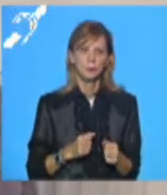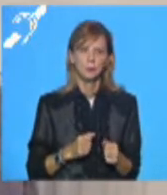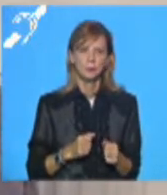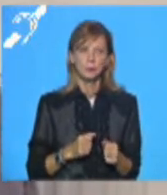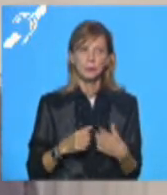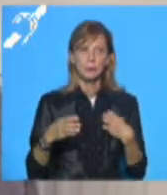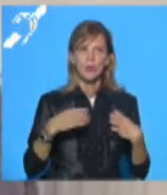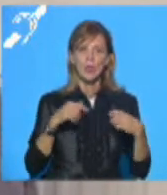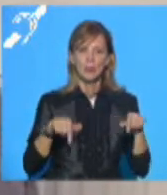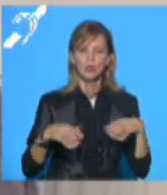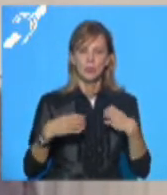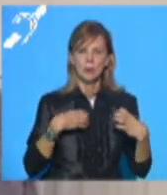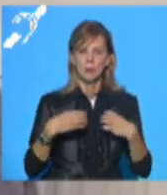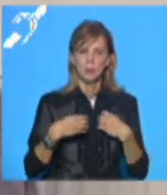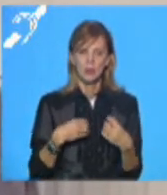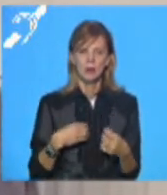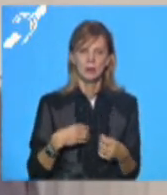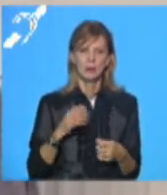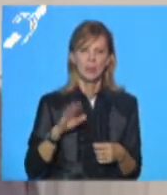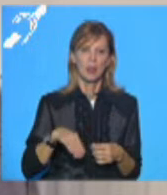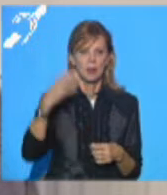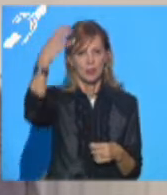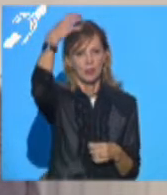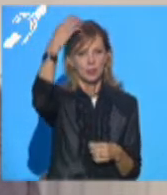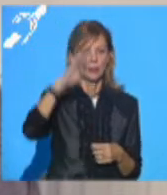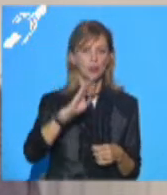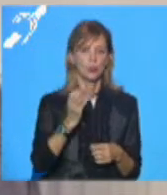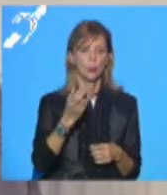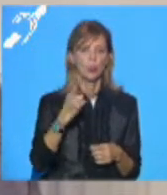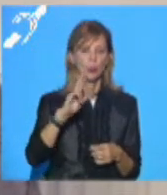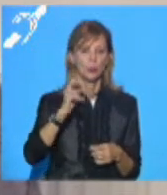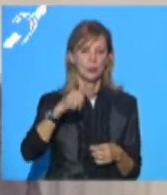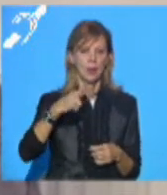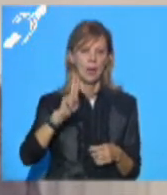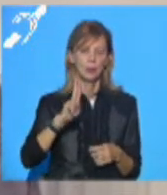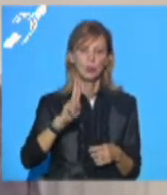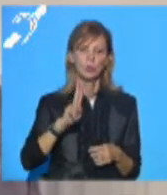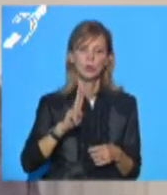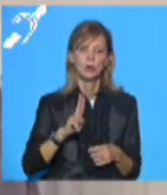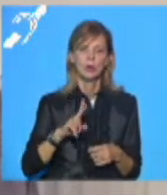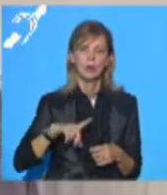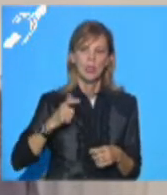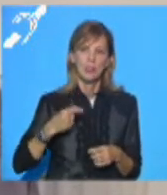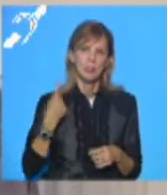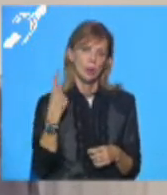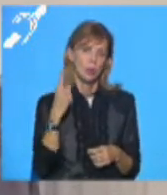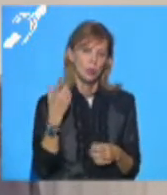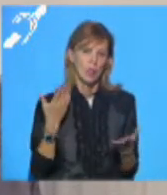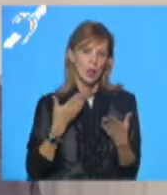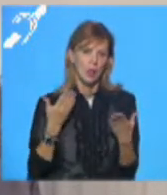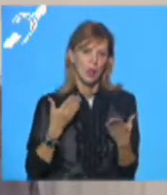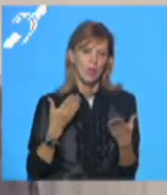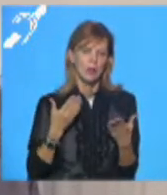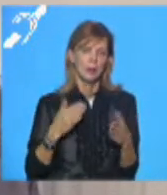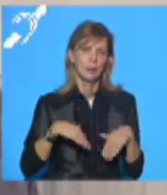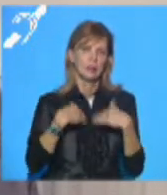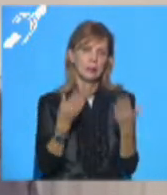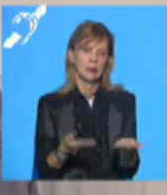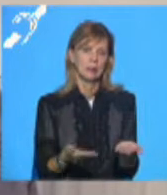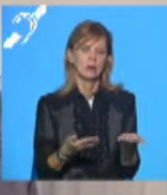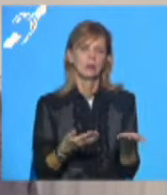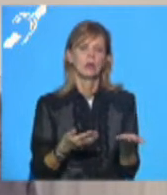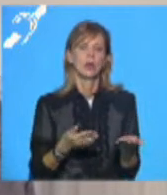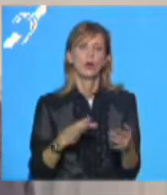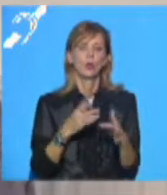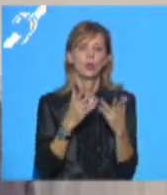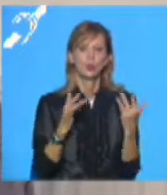lui Alexandru Băureanu, domnul director al Teatrului Național din Craiova, este una care asigură din start